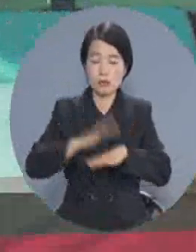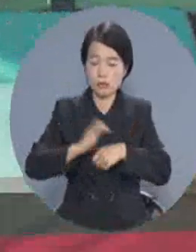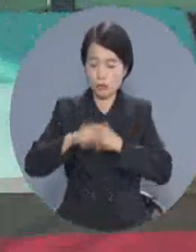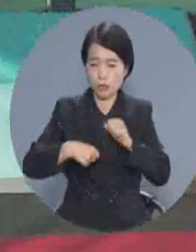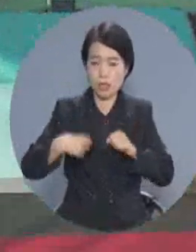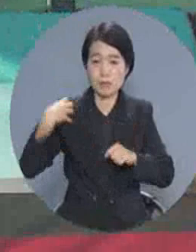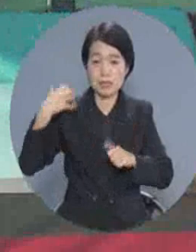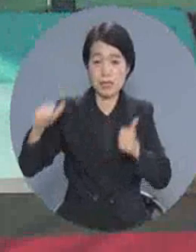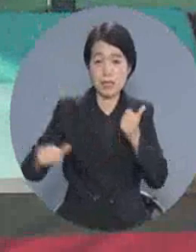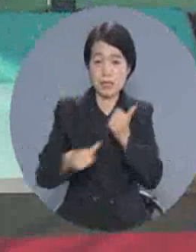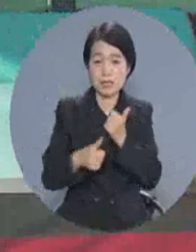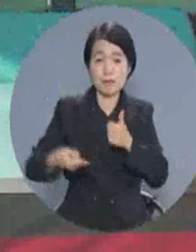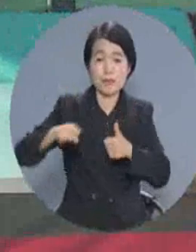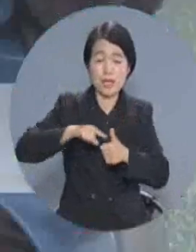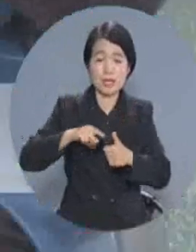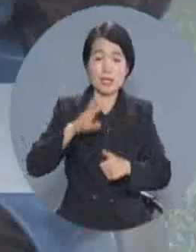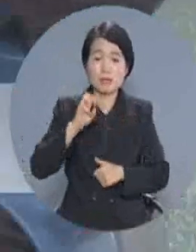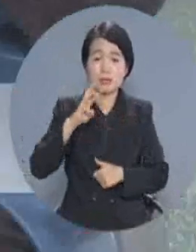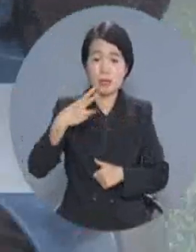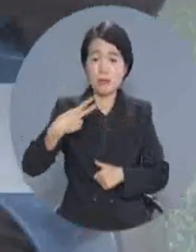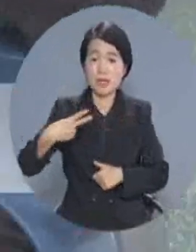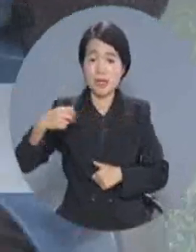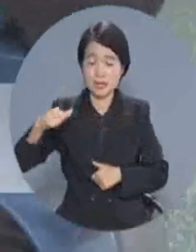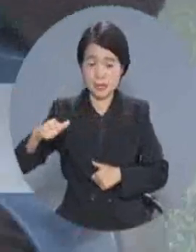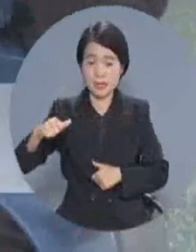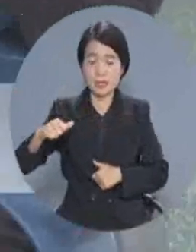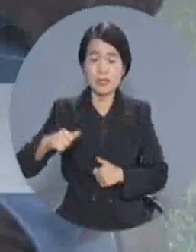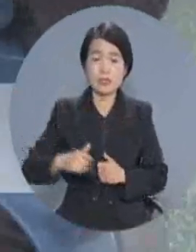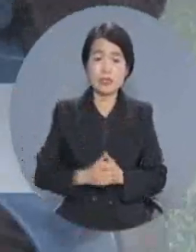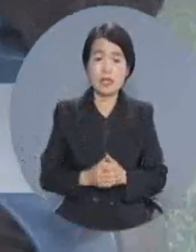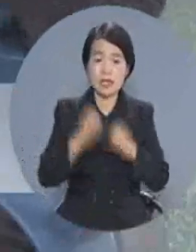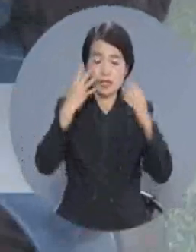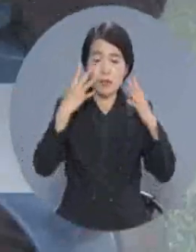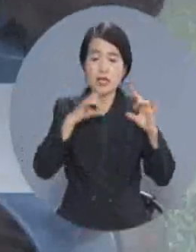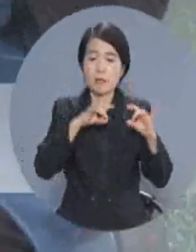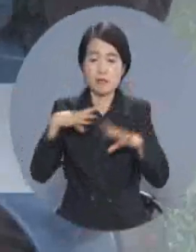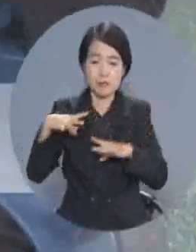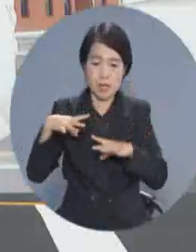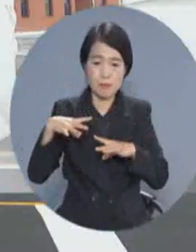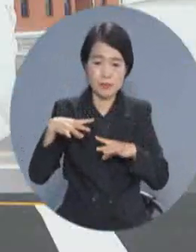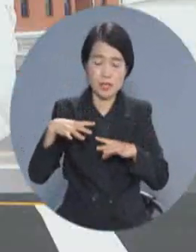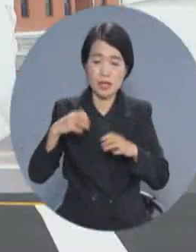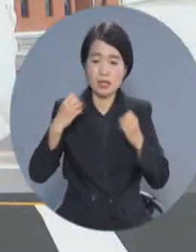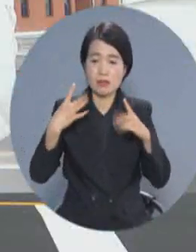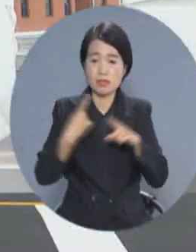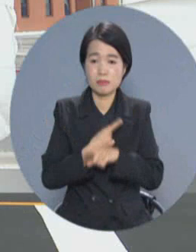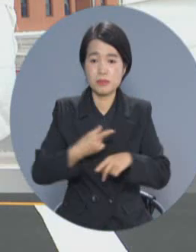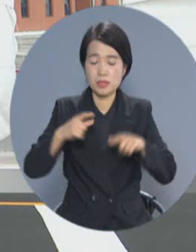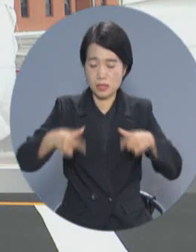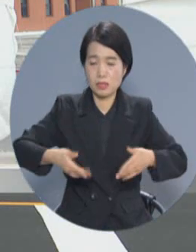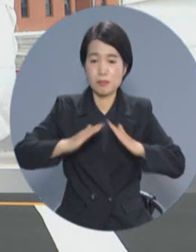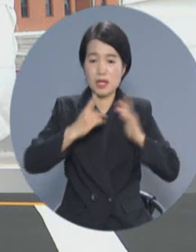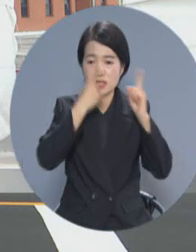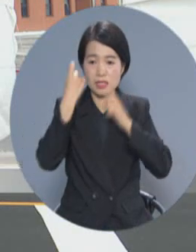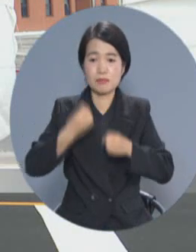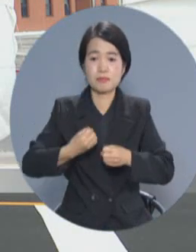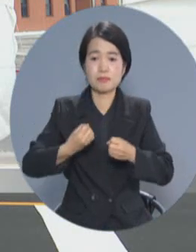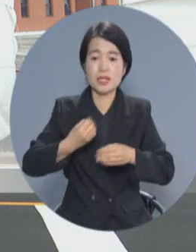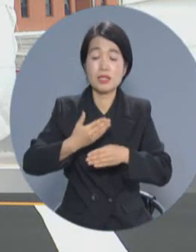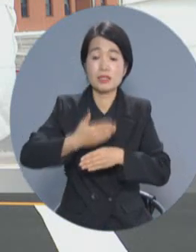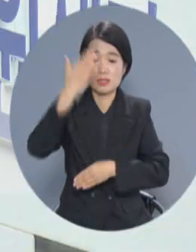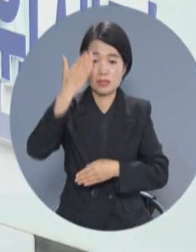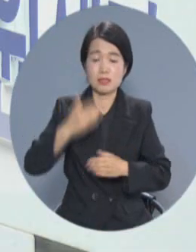농림축산부 차관 등이 참석한 가운데 33헥타르 규모의 스마트팜 혁신밸리 시설을 준공하는 기념식을